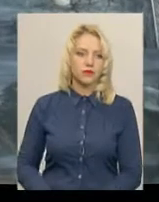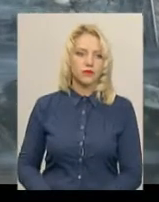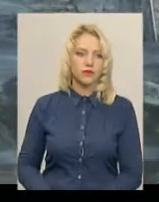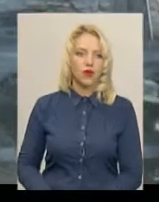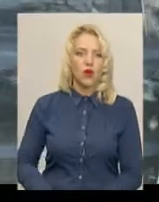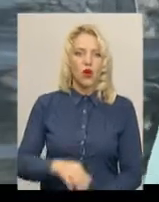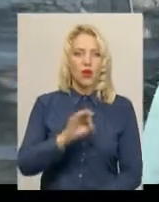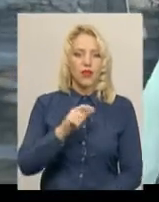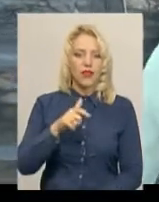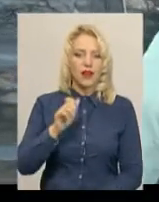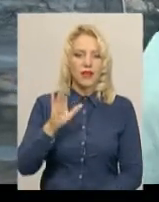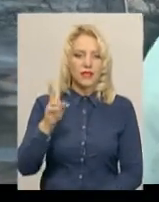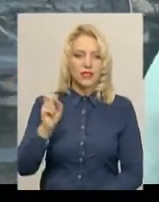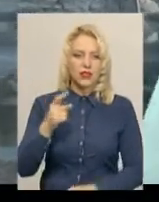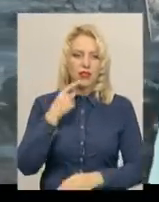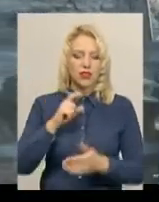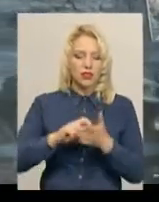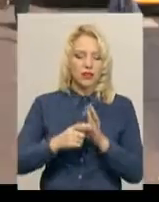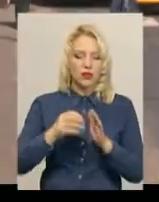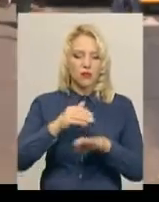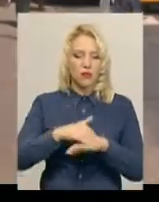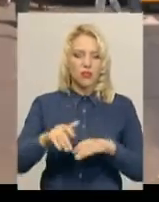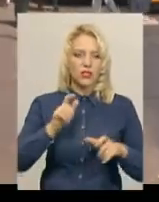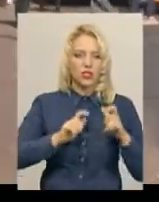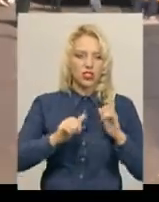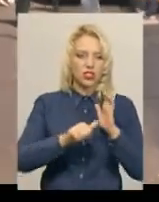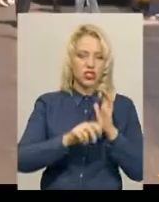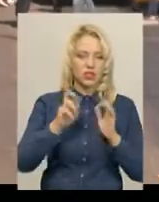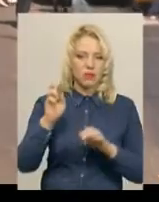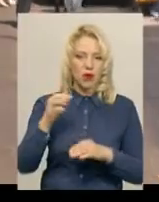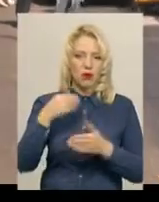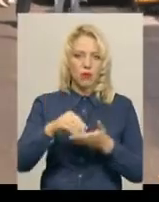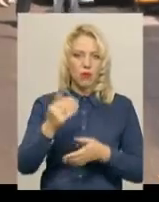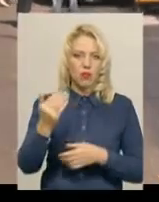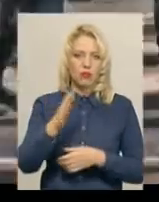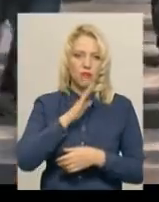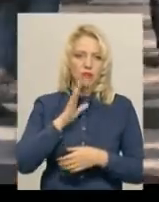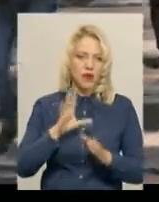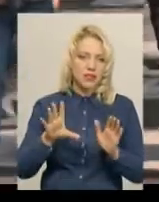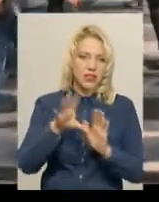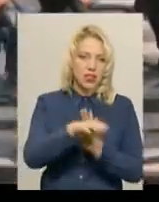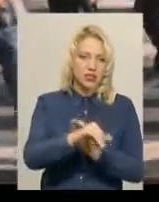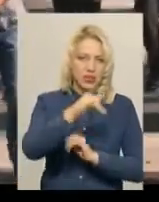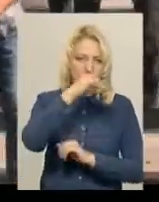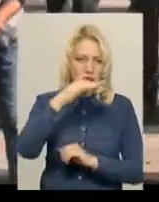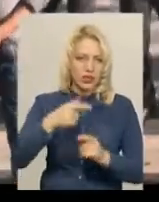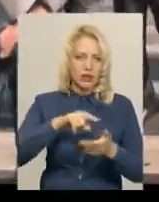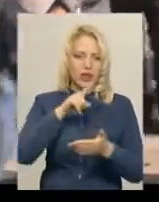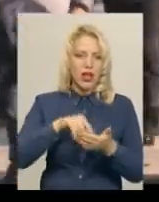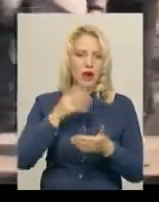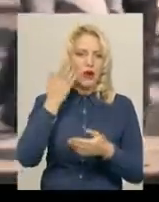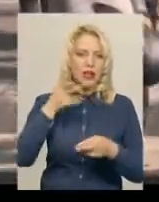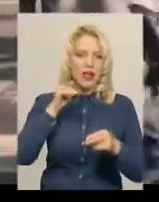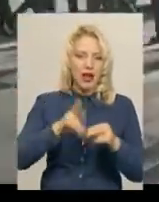Олена Гаєвська каже, квартиру по вулиці Інститутська 6Б купила її мама. У неї заселитися не може. Каже, що з питаннями, коли завершать